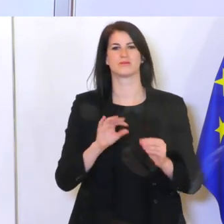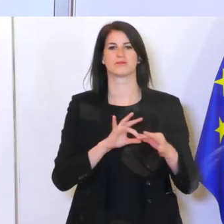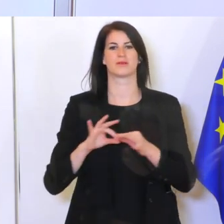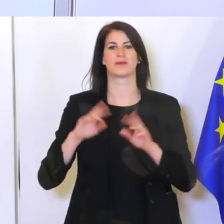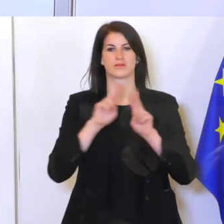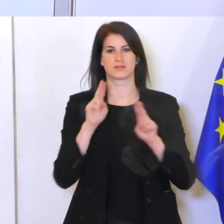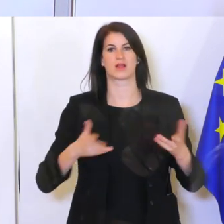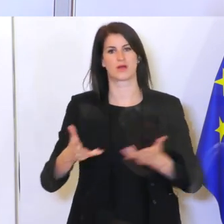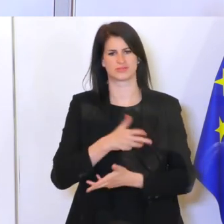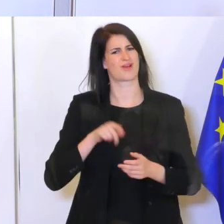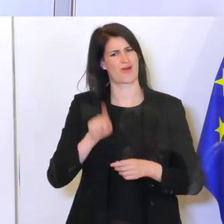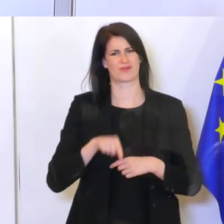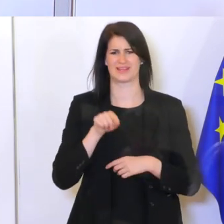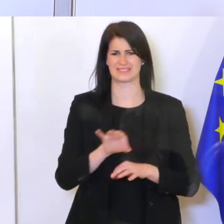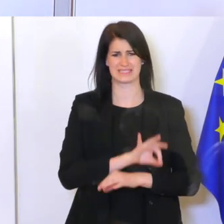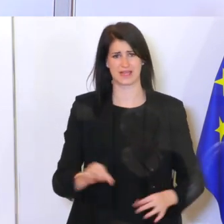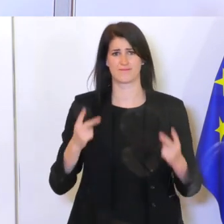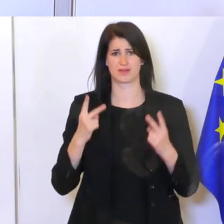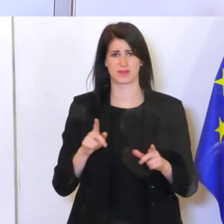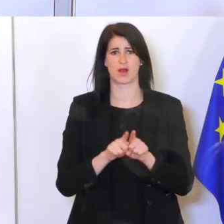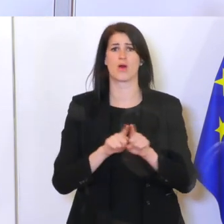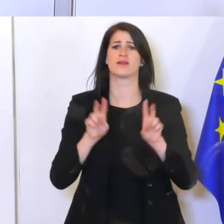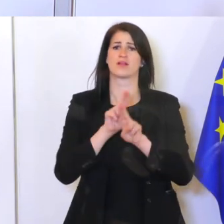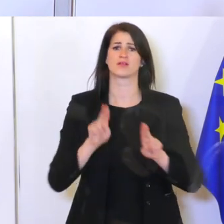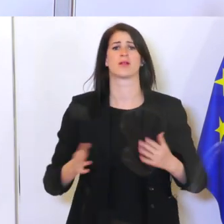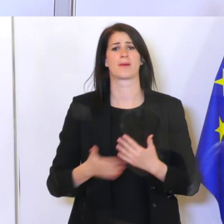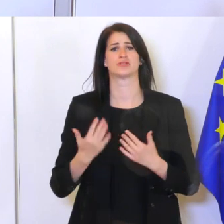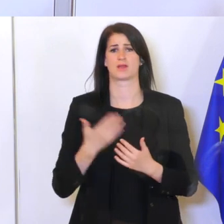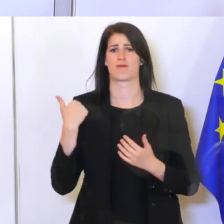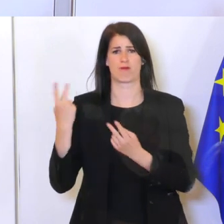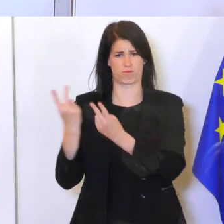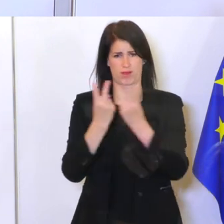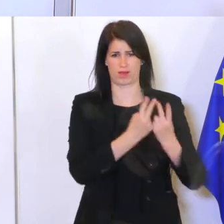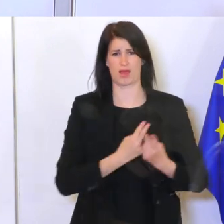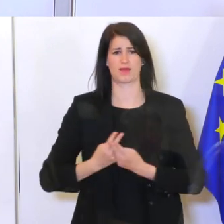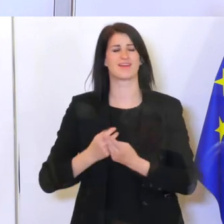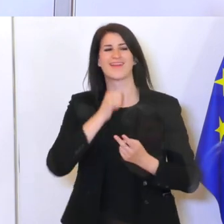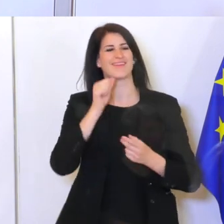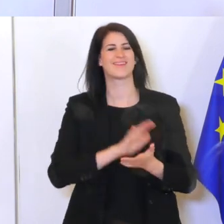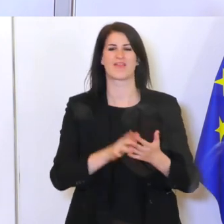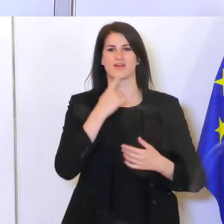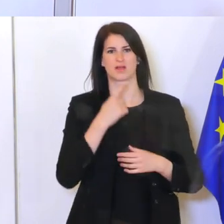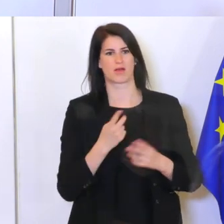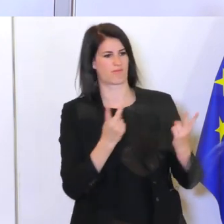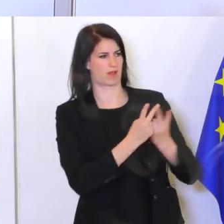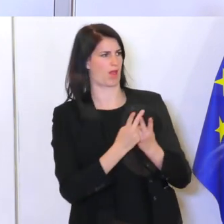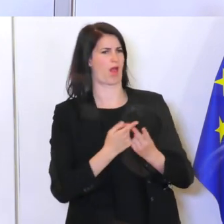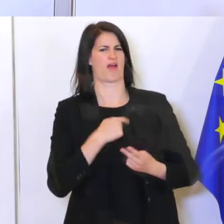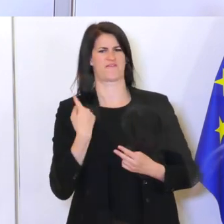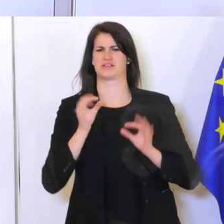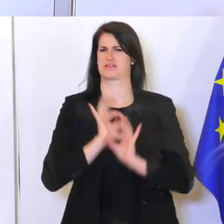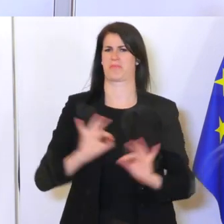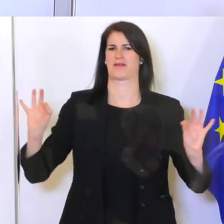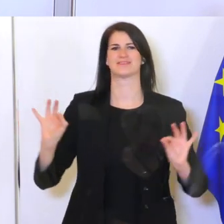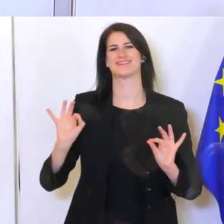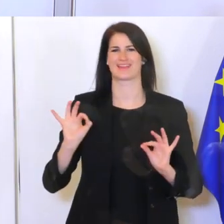dass ja auch das von Bedeutung sein wird und wir auch ein paar internationale Beispiele wieder angeschaut haben. Nicht einfach, um immer nur zu sagen, wir sind die Besten, richtig bleibt